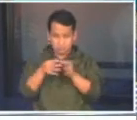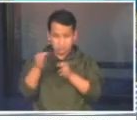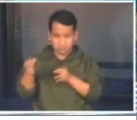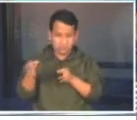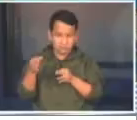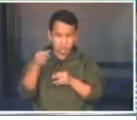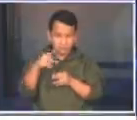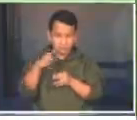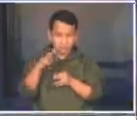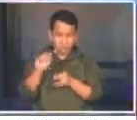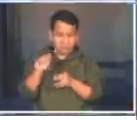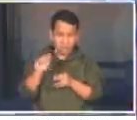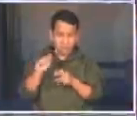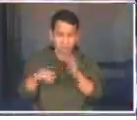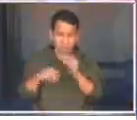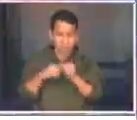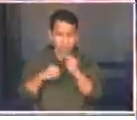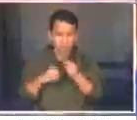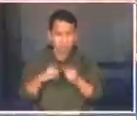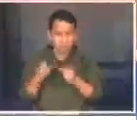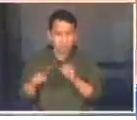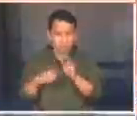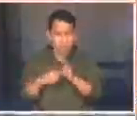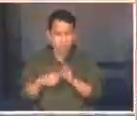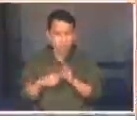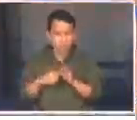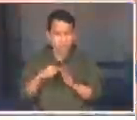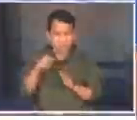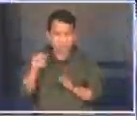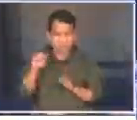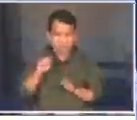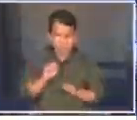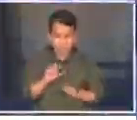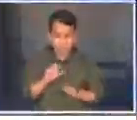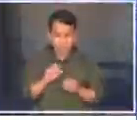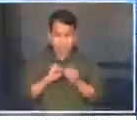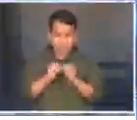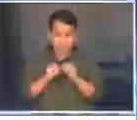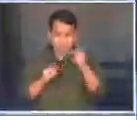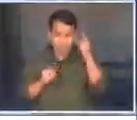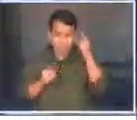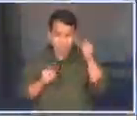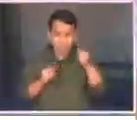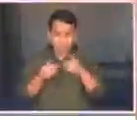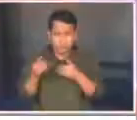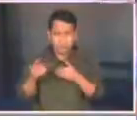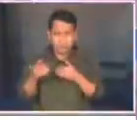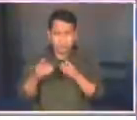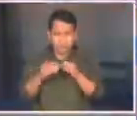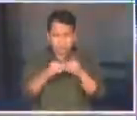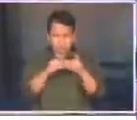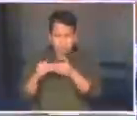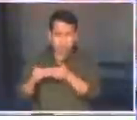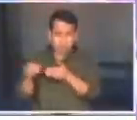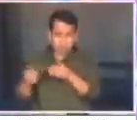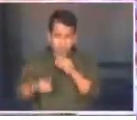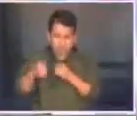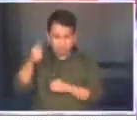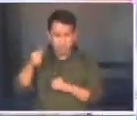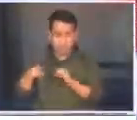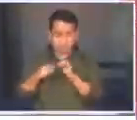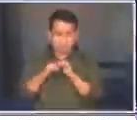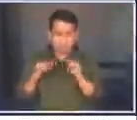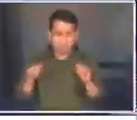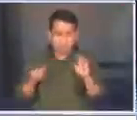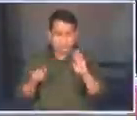Pampanga. Nagtulong-tulong sina Stanley Pringle at Prince Caperal para pangunahan ang Ginebra. Namapanatili nga